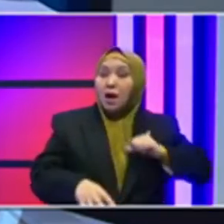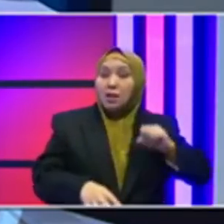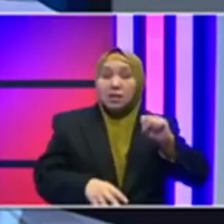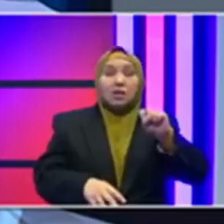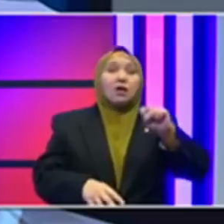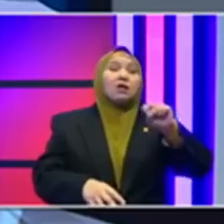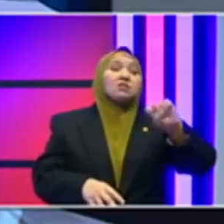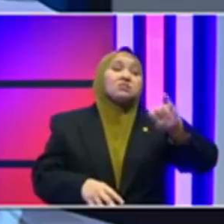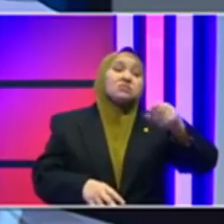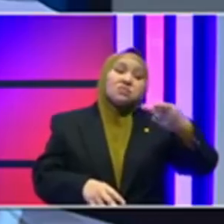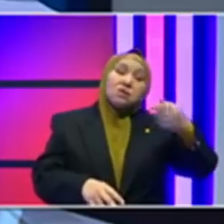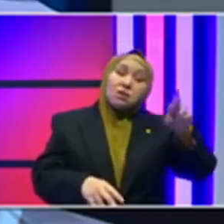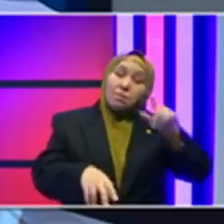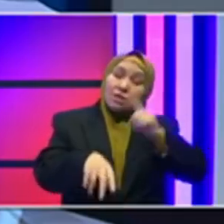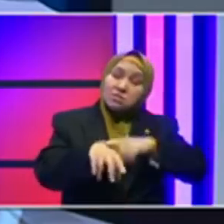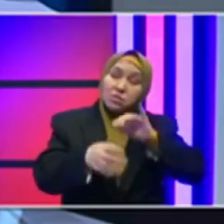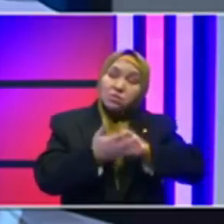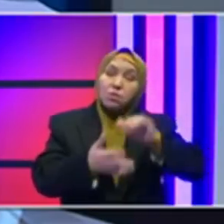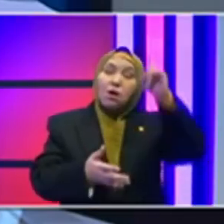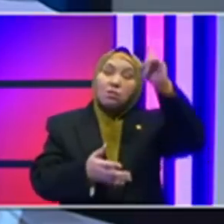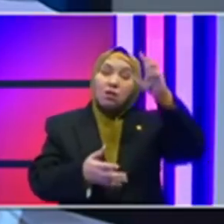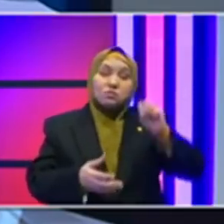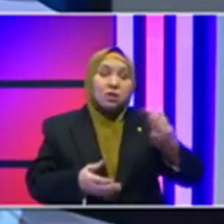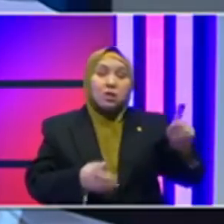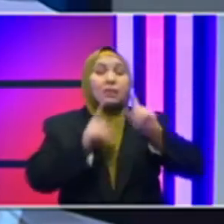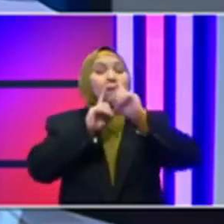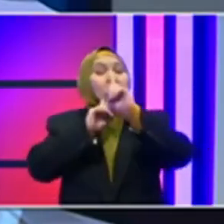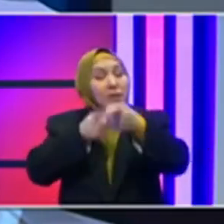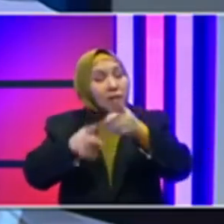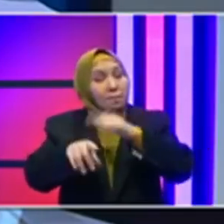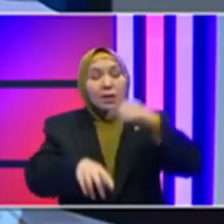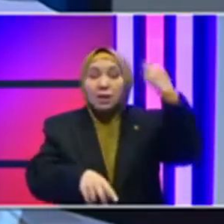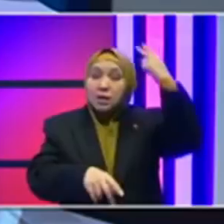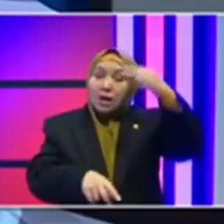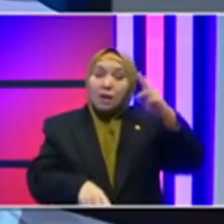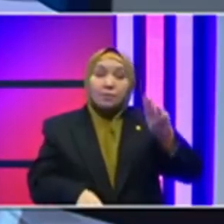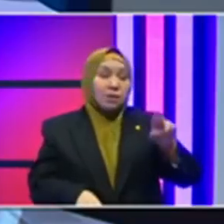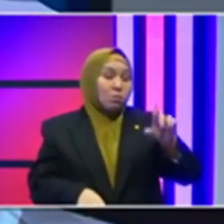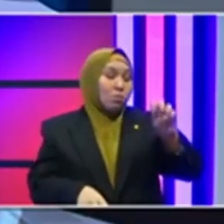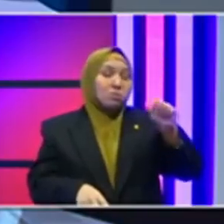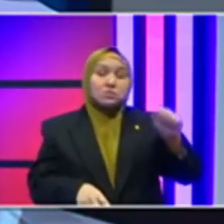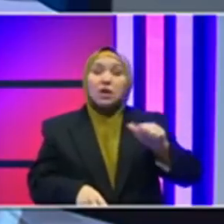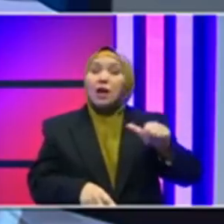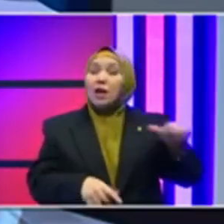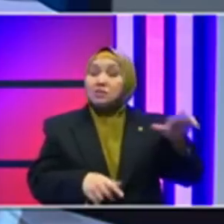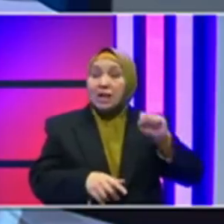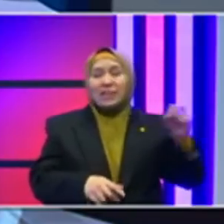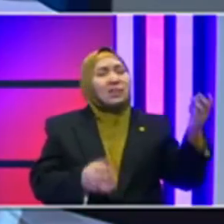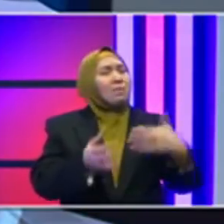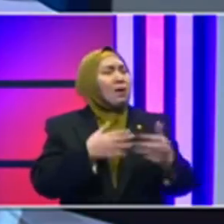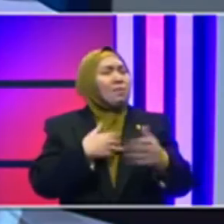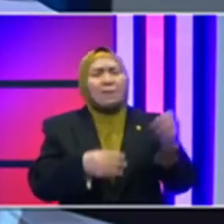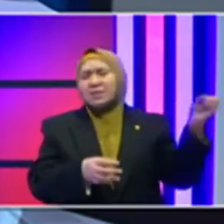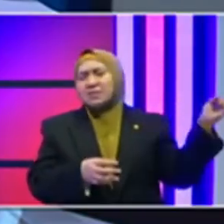sihir maka ketika itu Allah Subhanahu Wa Ta'ala memerintahkan kepada Nabi Musa Alaihissalam untuk mencampakkan tongkatnya lalu